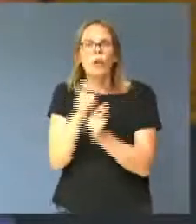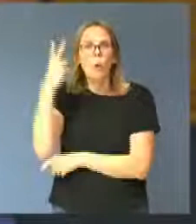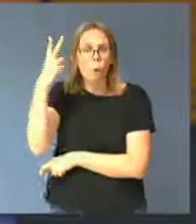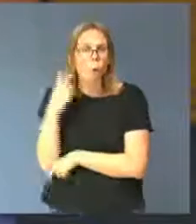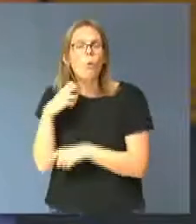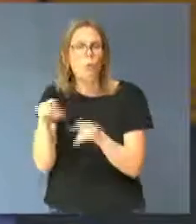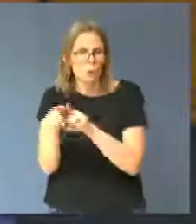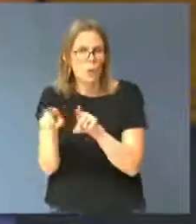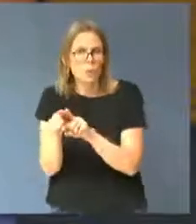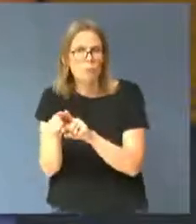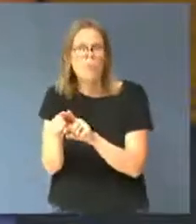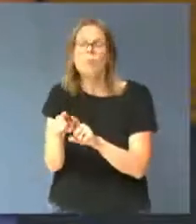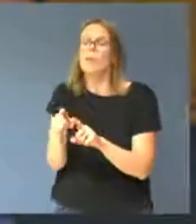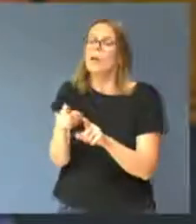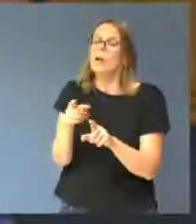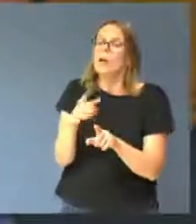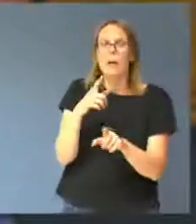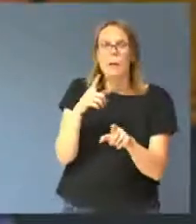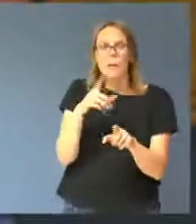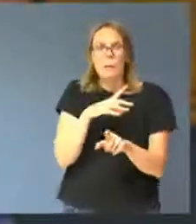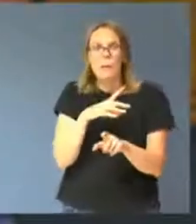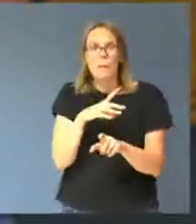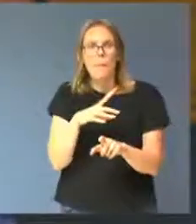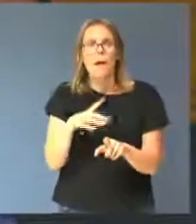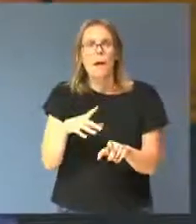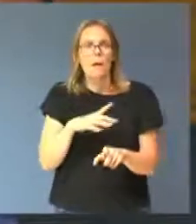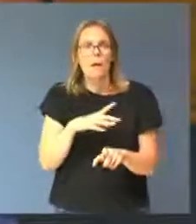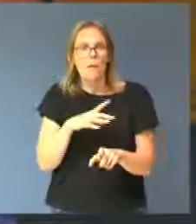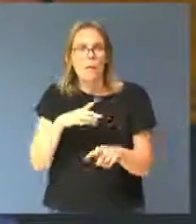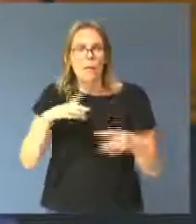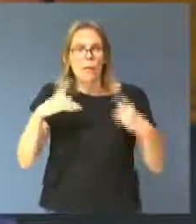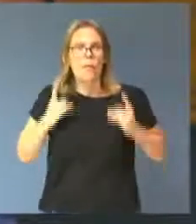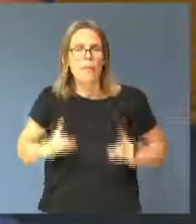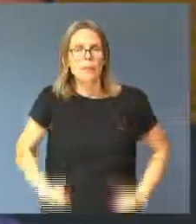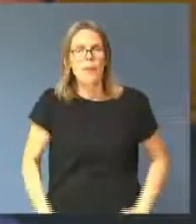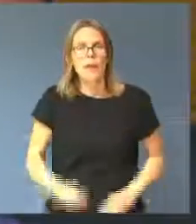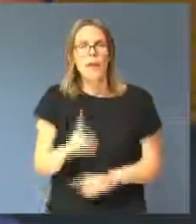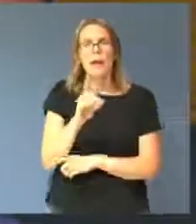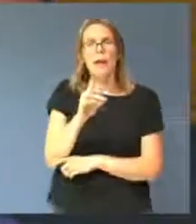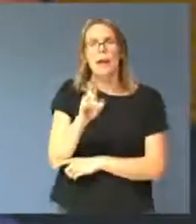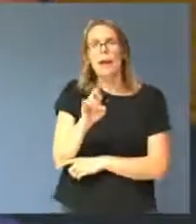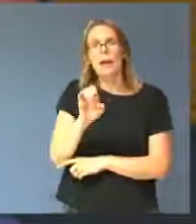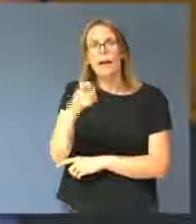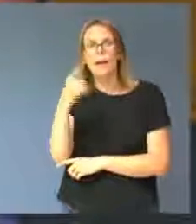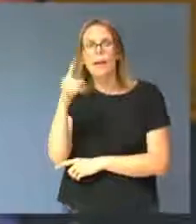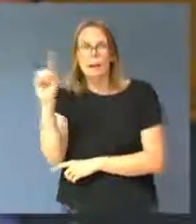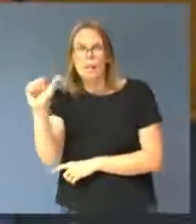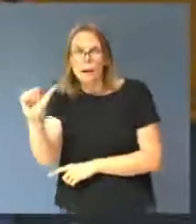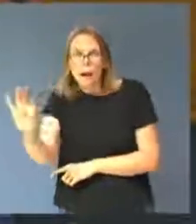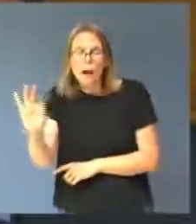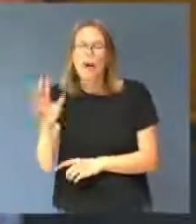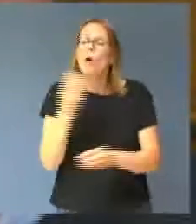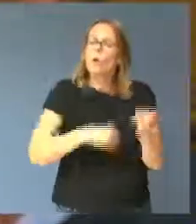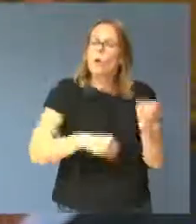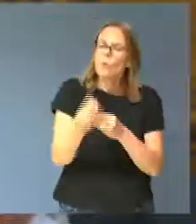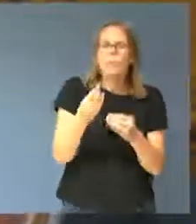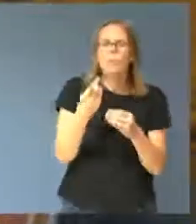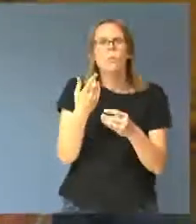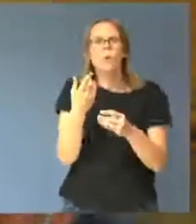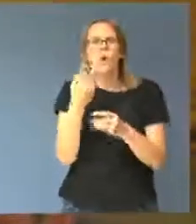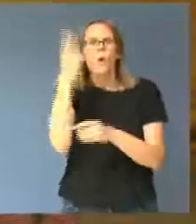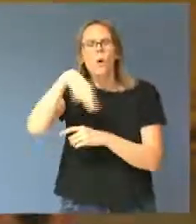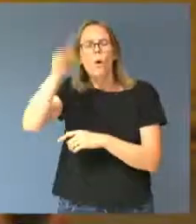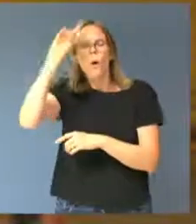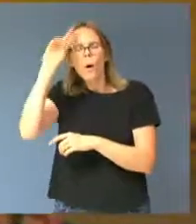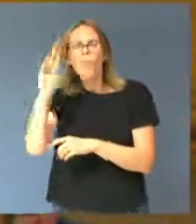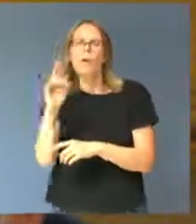longuement avec le député Reda ce matin. J'ai échangé également avec la députée Europe Écologie Les Verts de Paris,